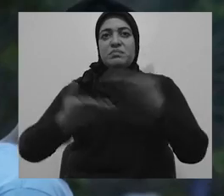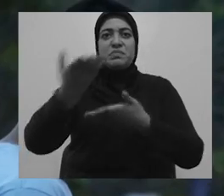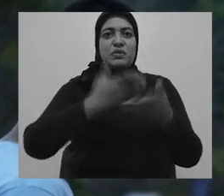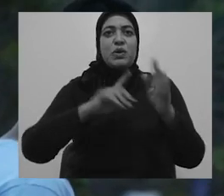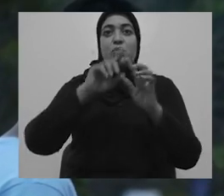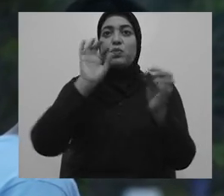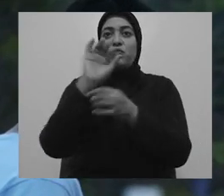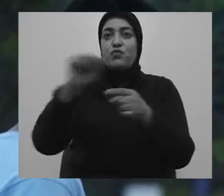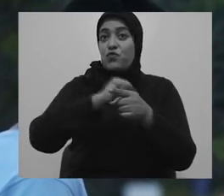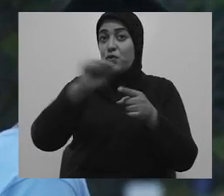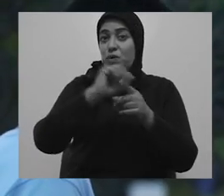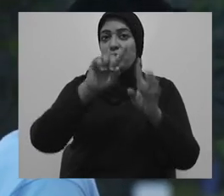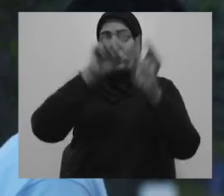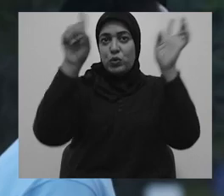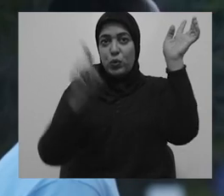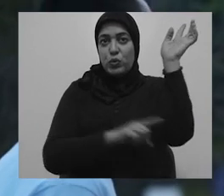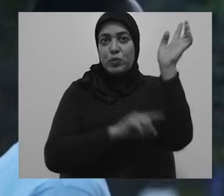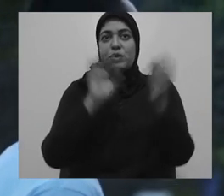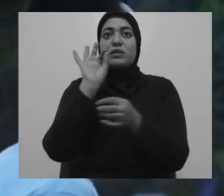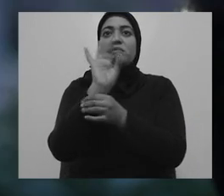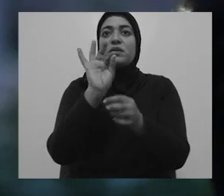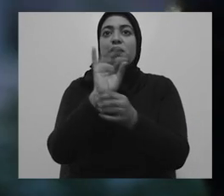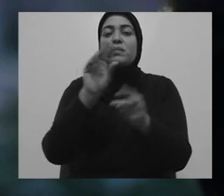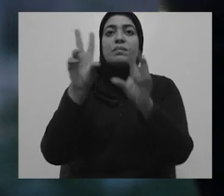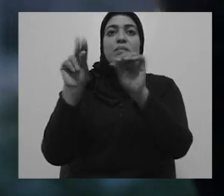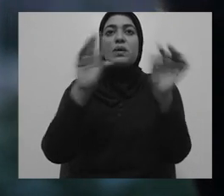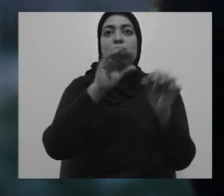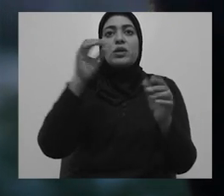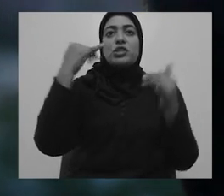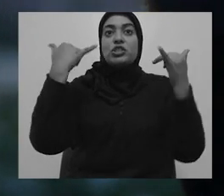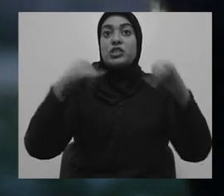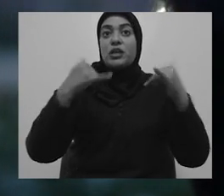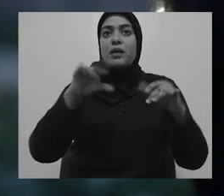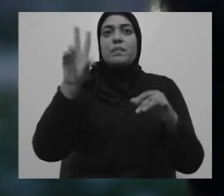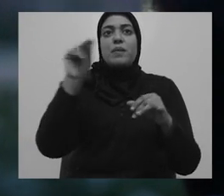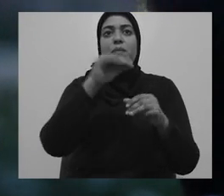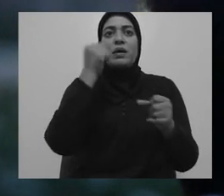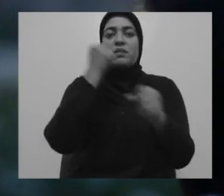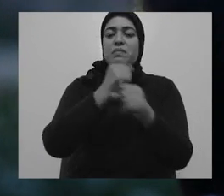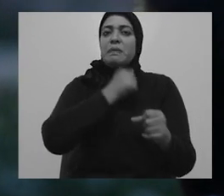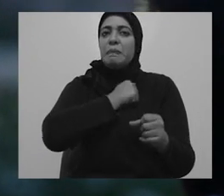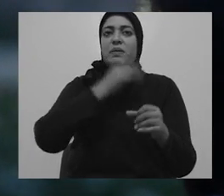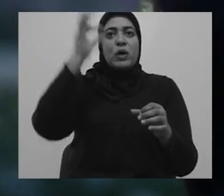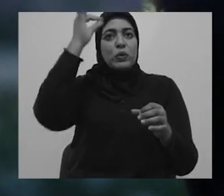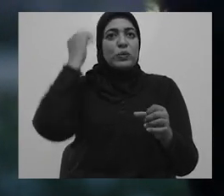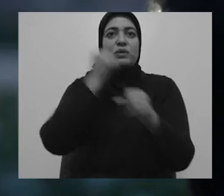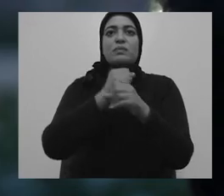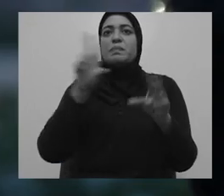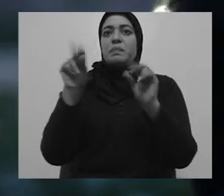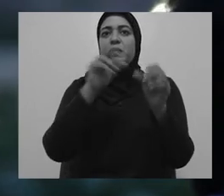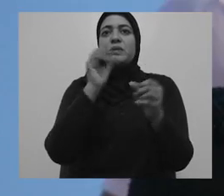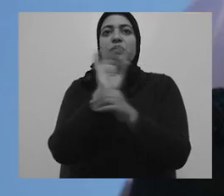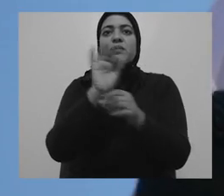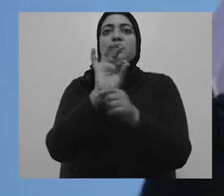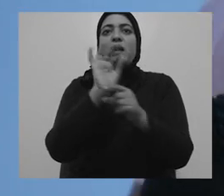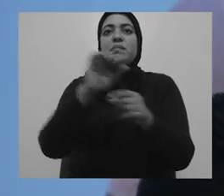une formation qui a duré à peu près une semaine. Ensuite, il y a eu le retour en Algérie où tout a vraiment